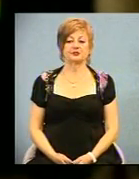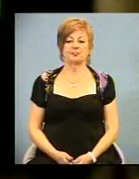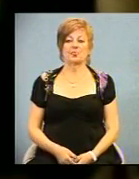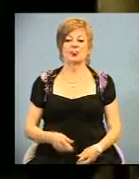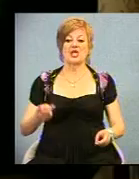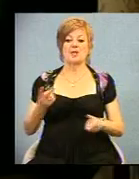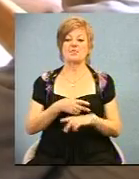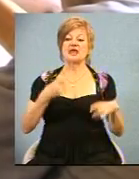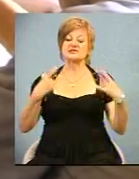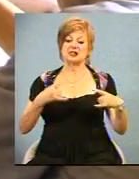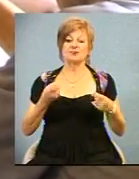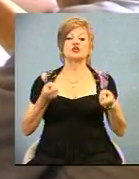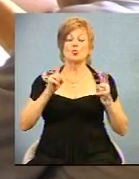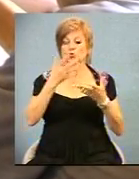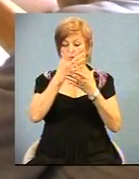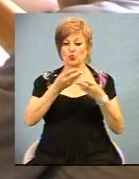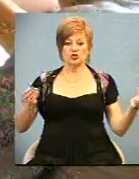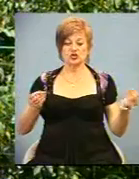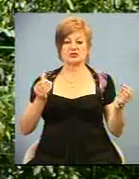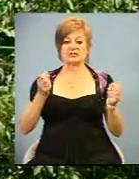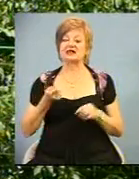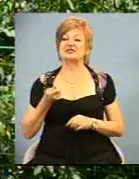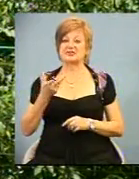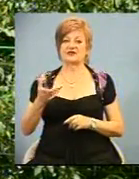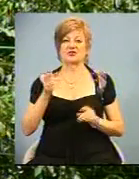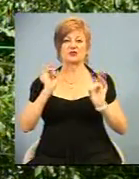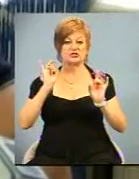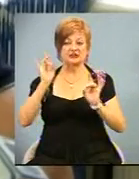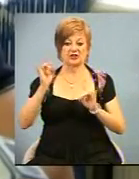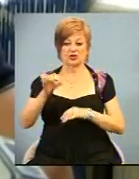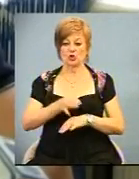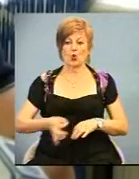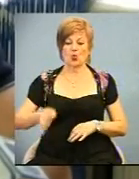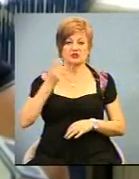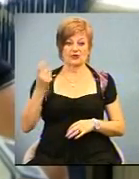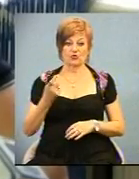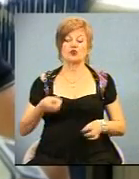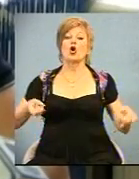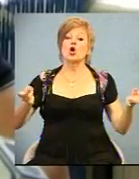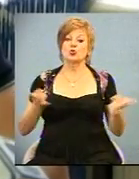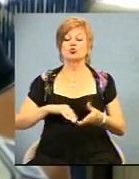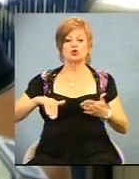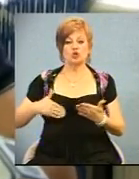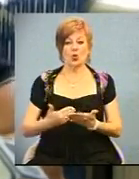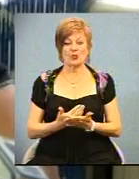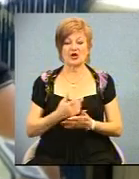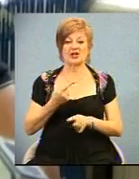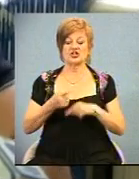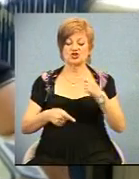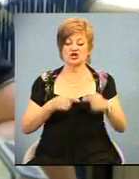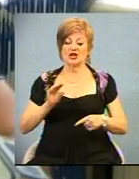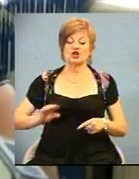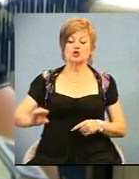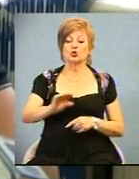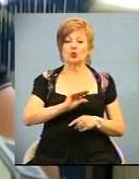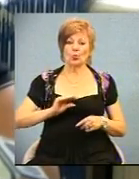Без телебачення. Чому зникає цифровий сигнал на острові Хортиця? Можна обновляти ті ж тюнера, ті ж прошивки,